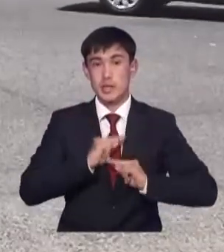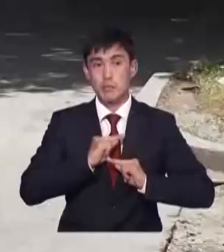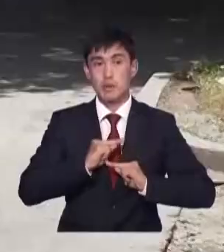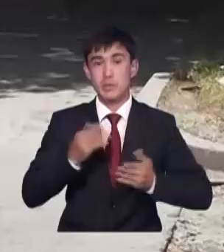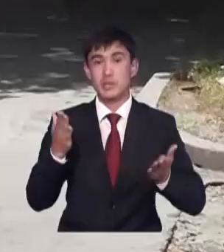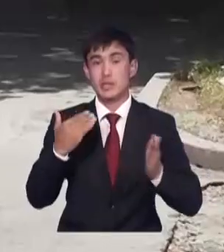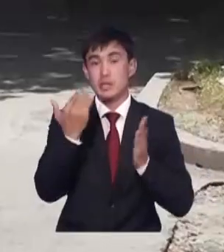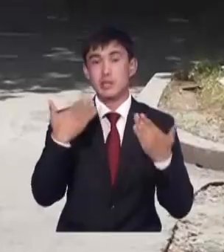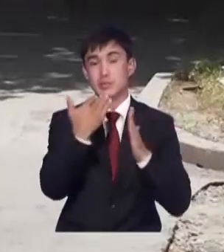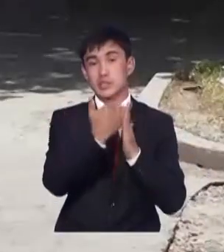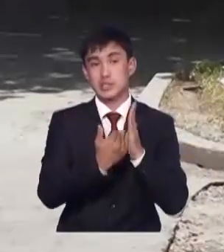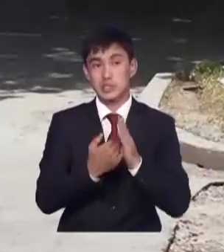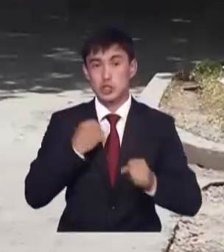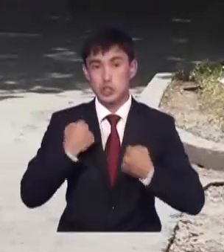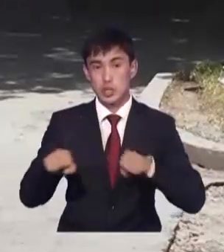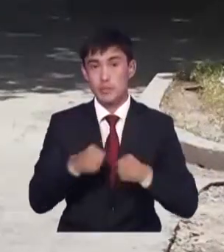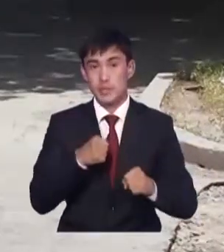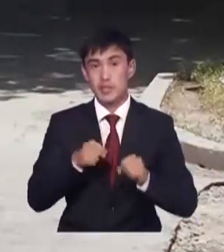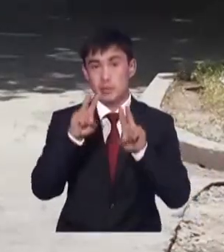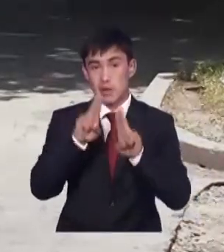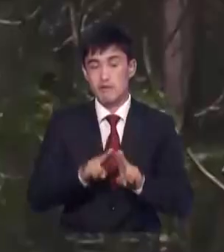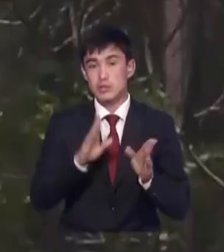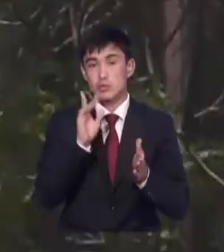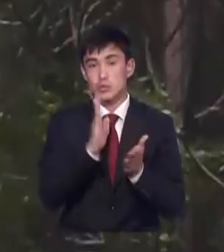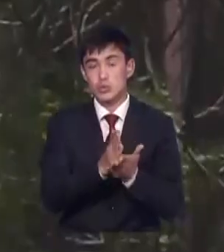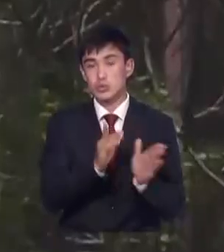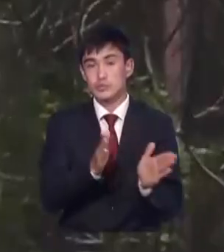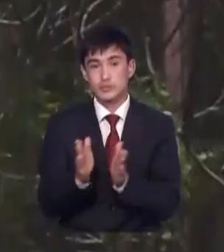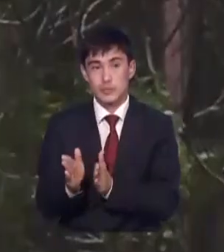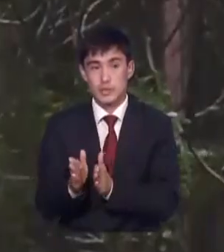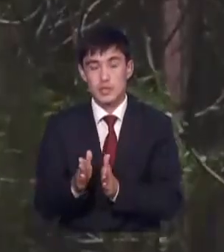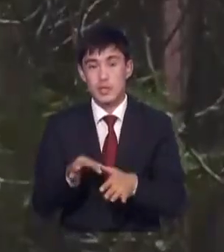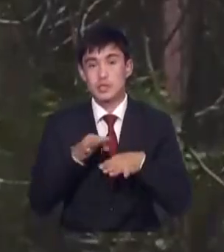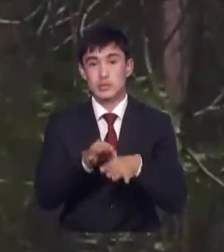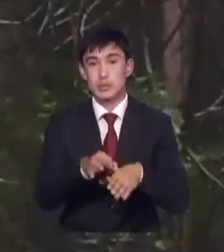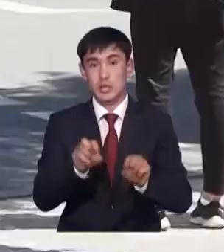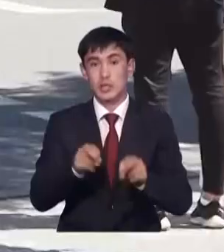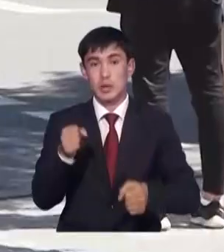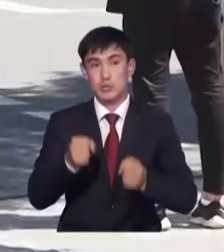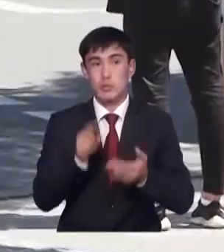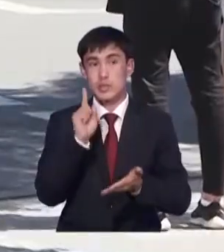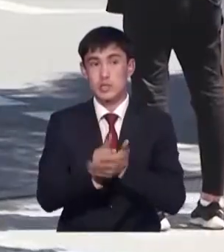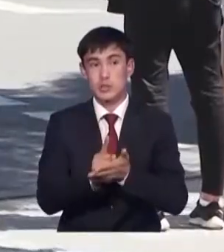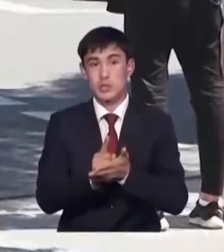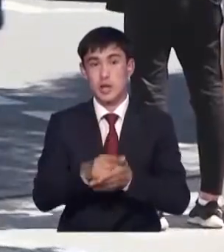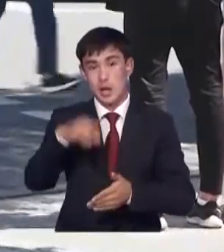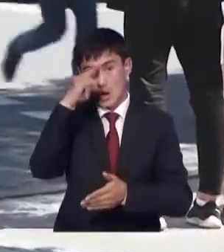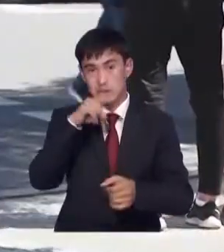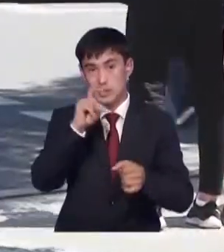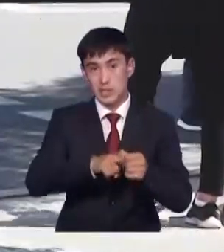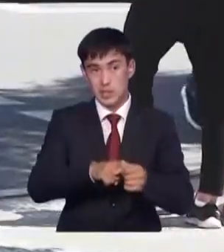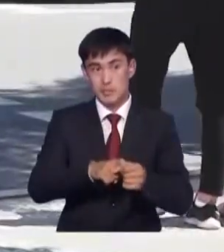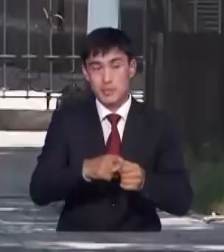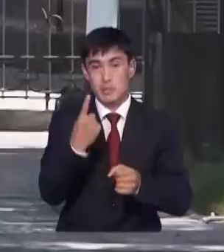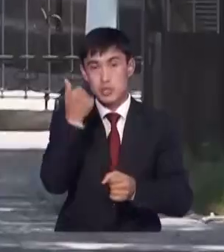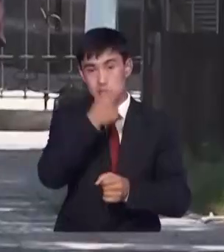демалыс кестесін және жылдамдық режимін сақтауға тиіс. Сонымен бірге таксомоторлық тасымалдарға тартылған автокөлік міндетті түрде Қазақстанда тіркеліп,